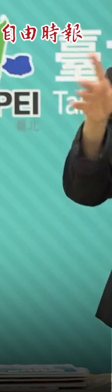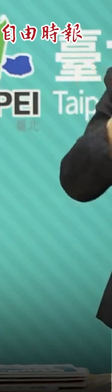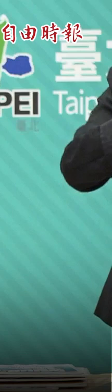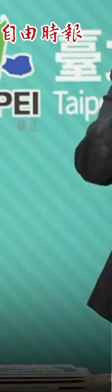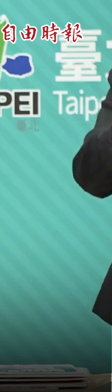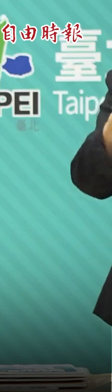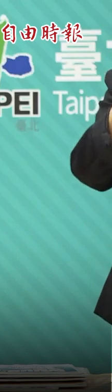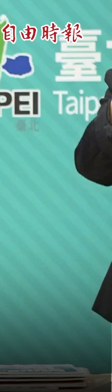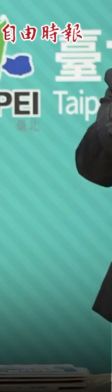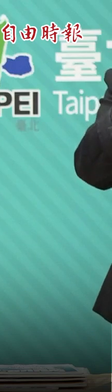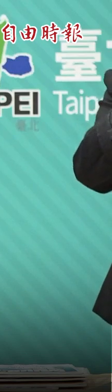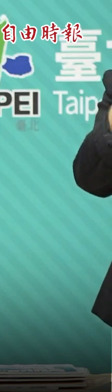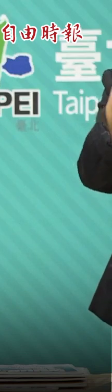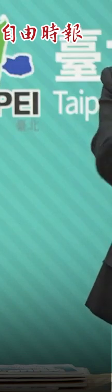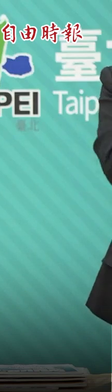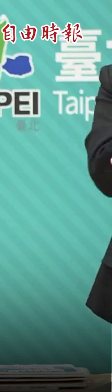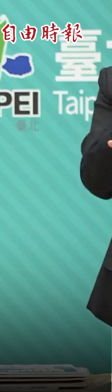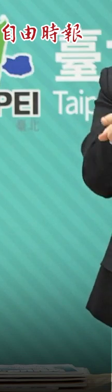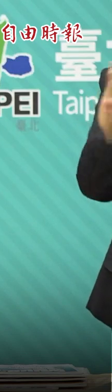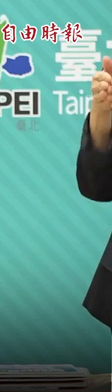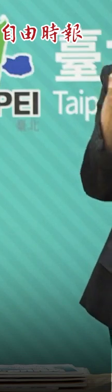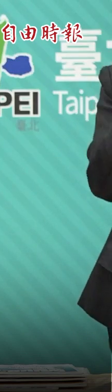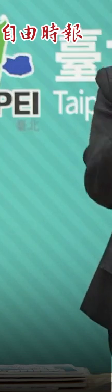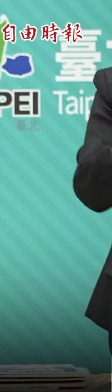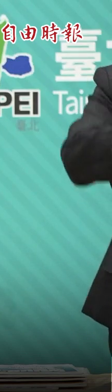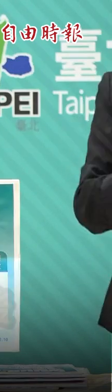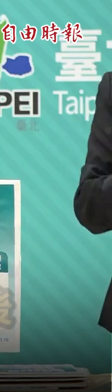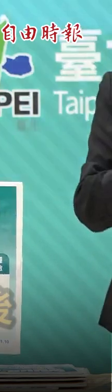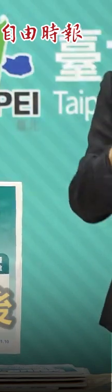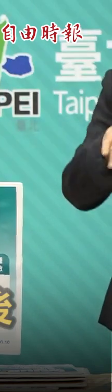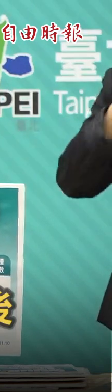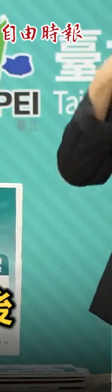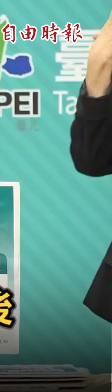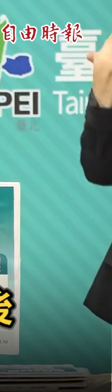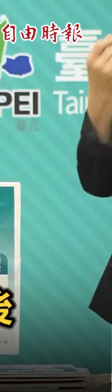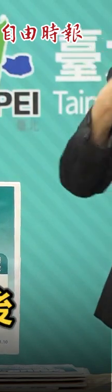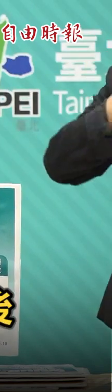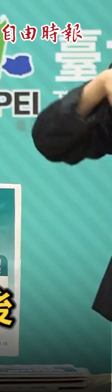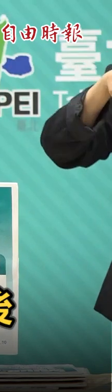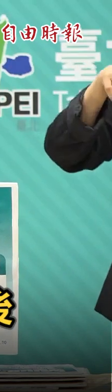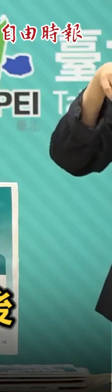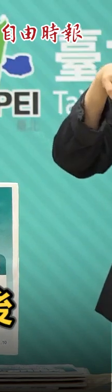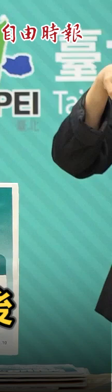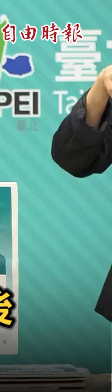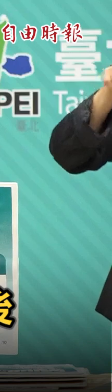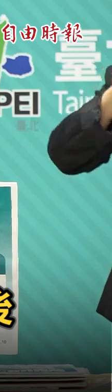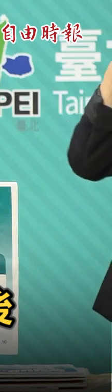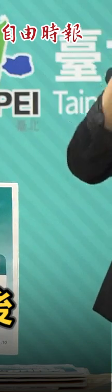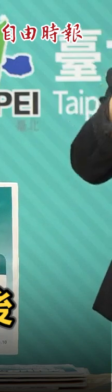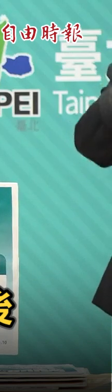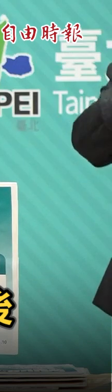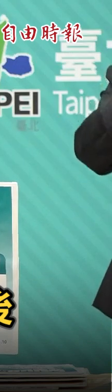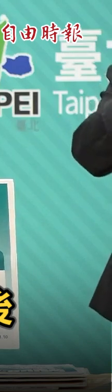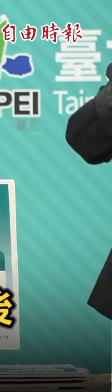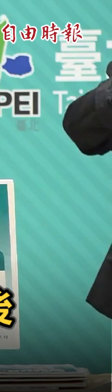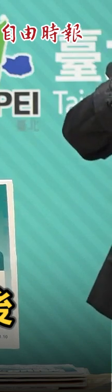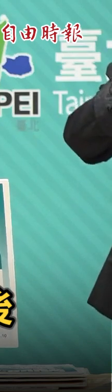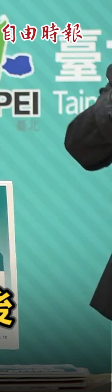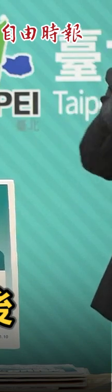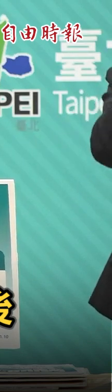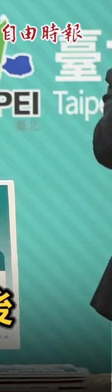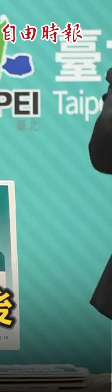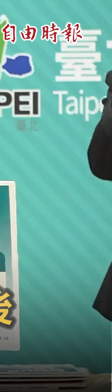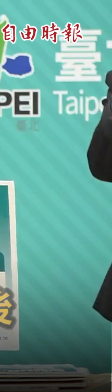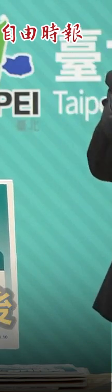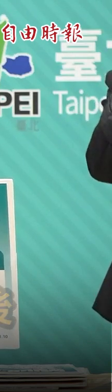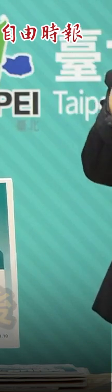全世界蔓延很厉害嘛哈。然后国人就开始焦虑了。本来的计划是说打第二剂以后满5个月可